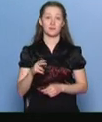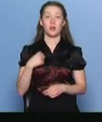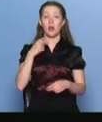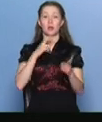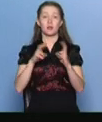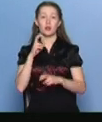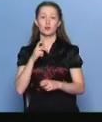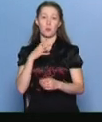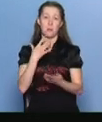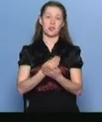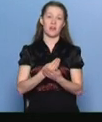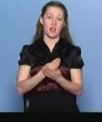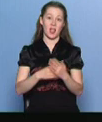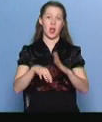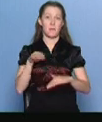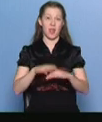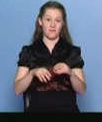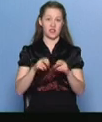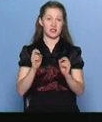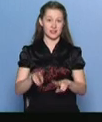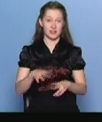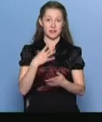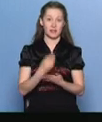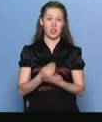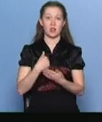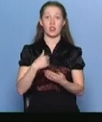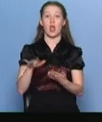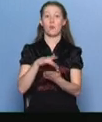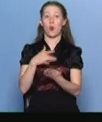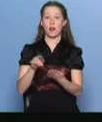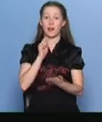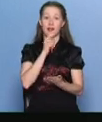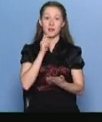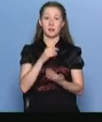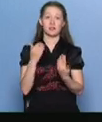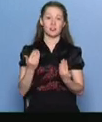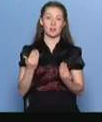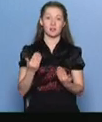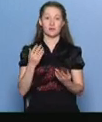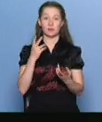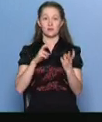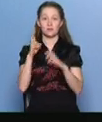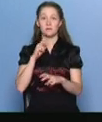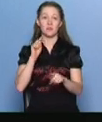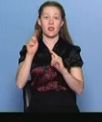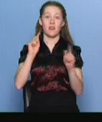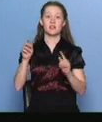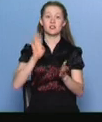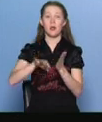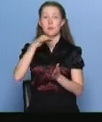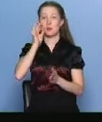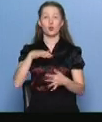профессии, по диплому, так скажем, да, бухгалтер-экономист. Сейчас без опыта работы нигде не берут, вот решила здесь